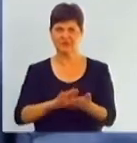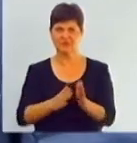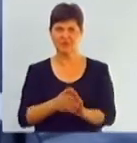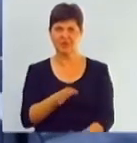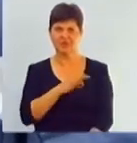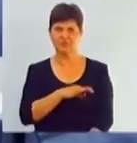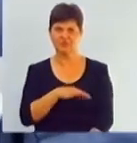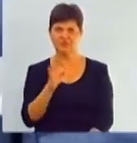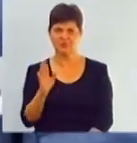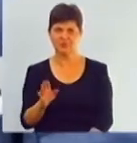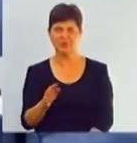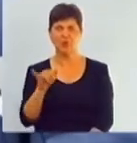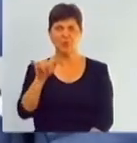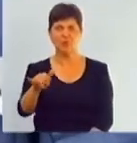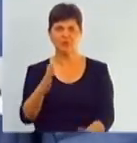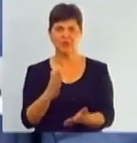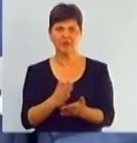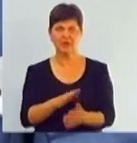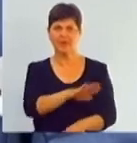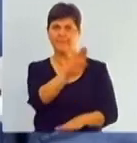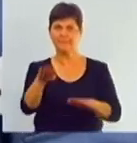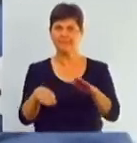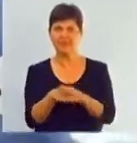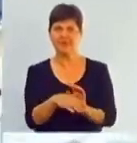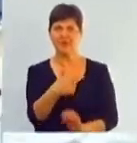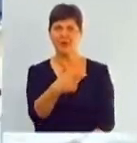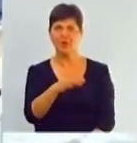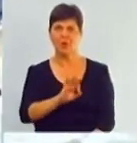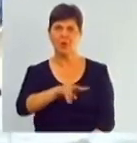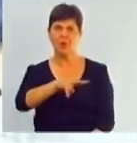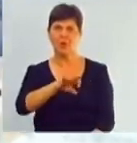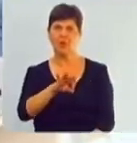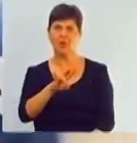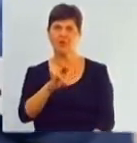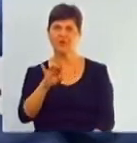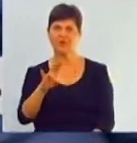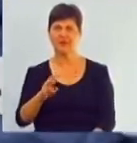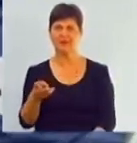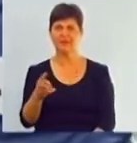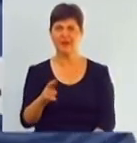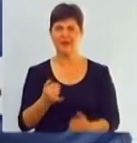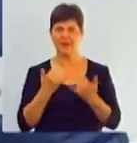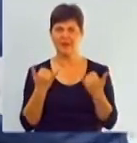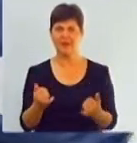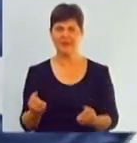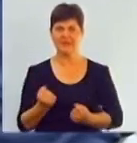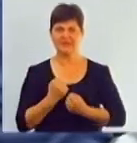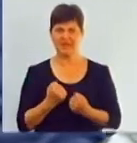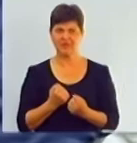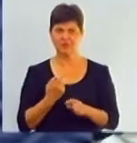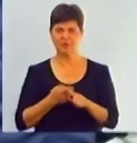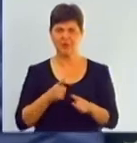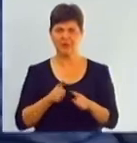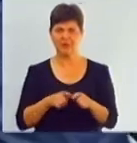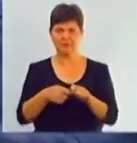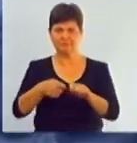йде підголовник для захисту і ось є ось такі воно відстібається для захисту